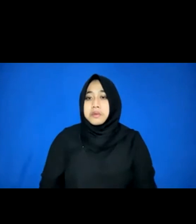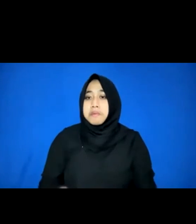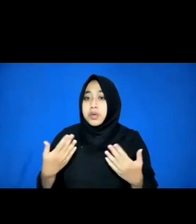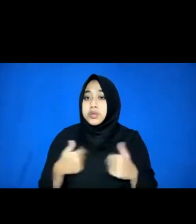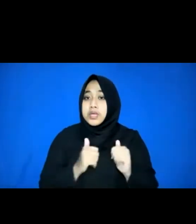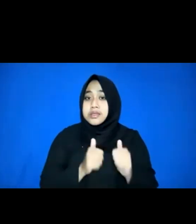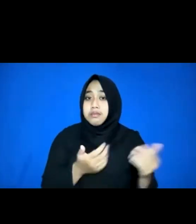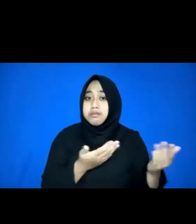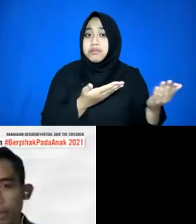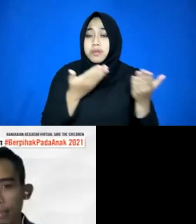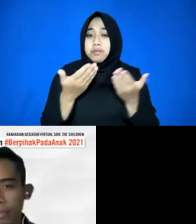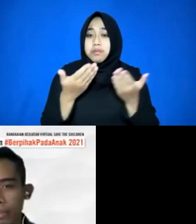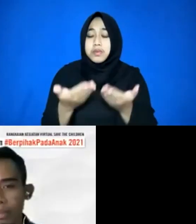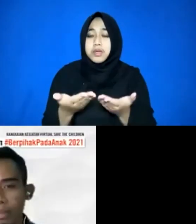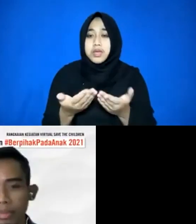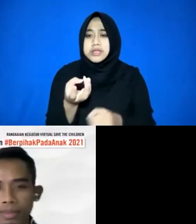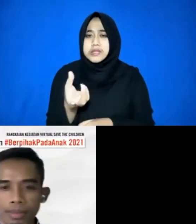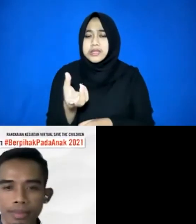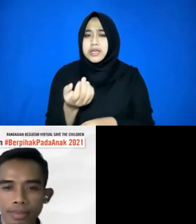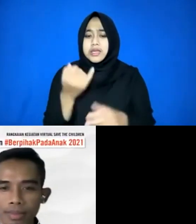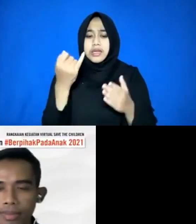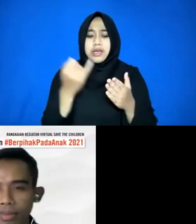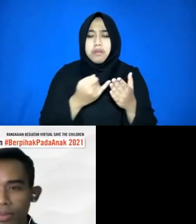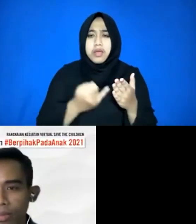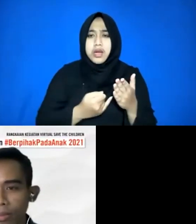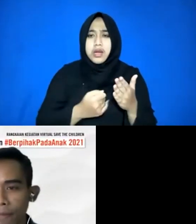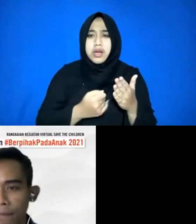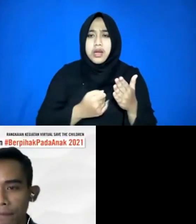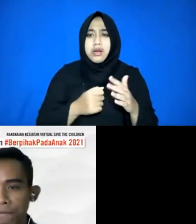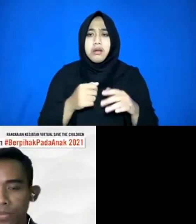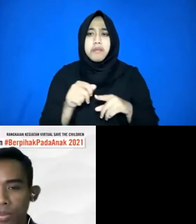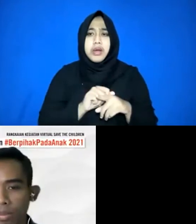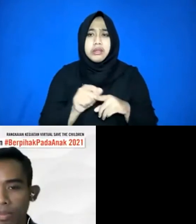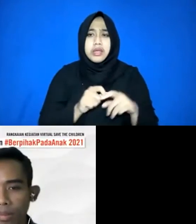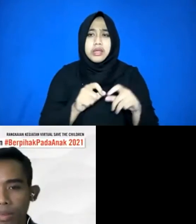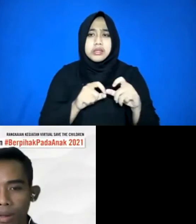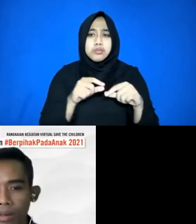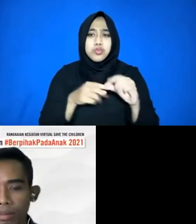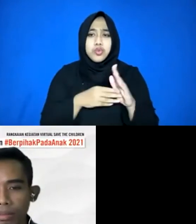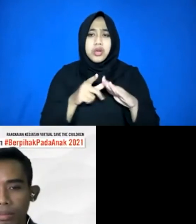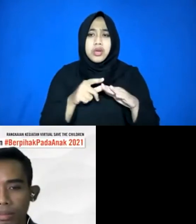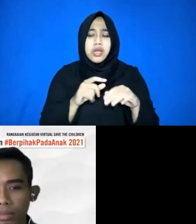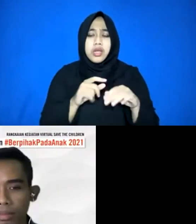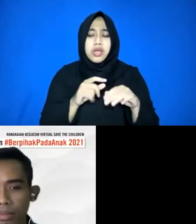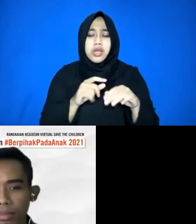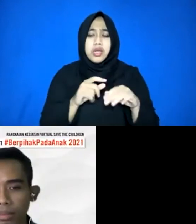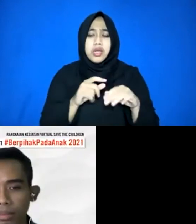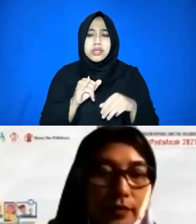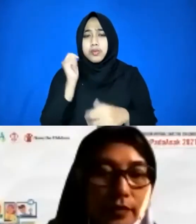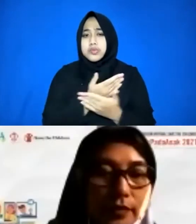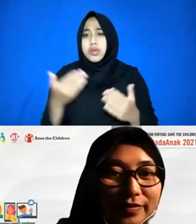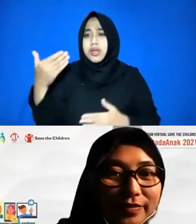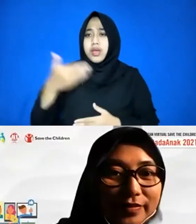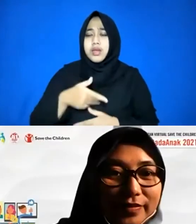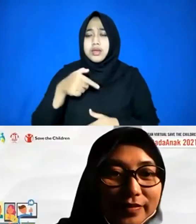nih memberikan sedikit gambaran simulasi kepada Bapak Ibu peserta yang hadir di sini